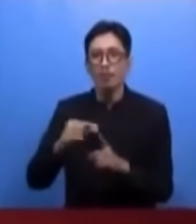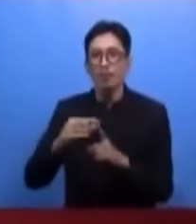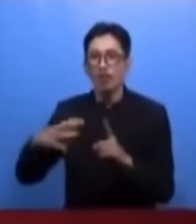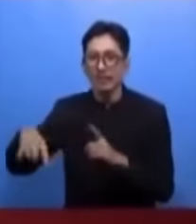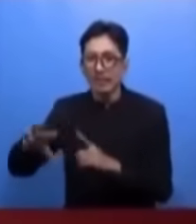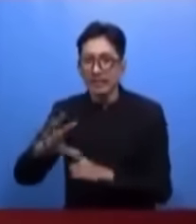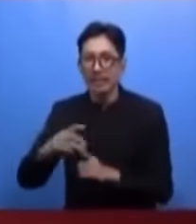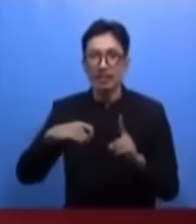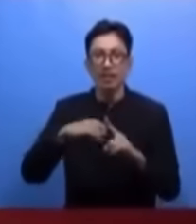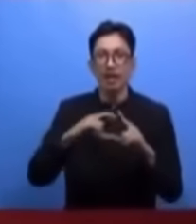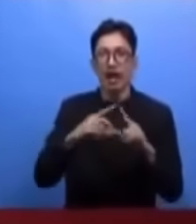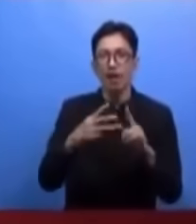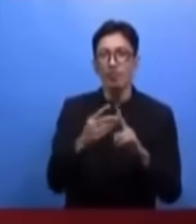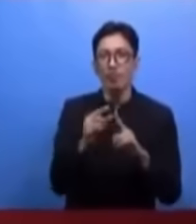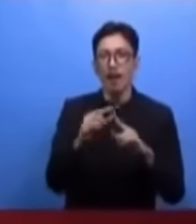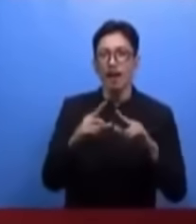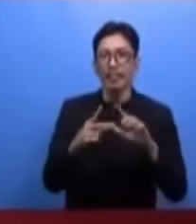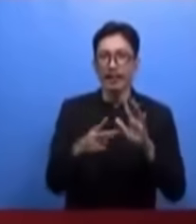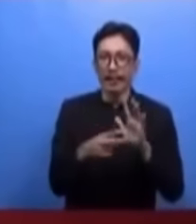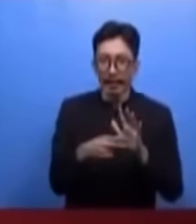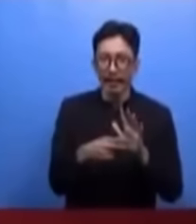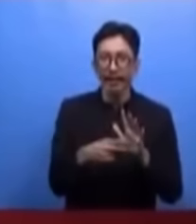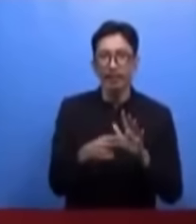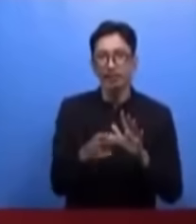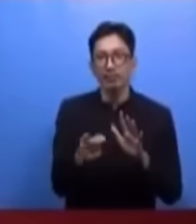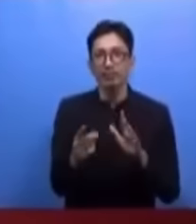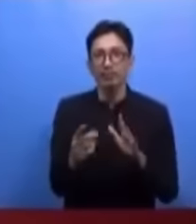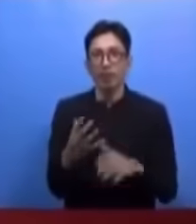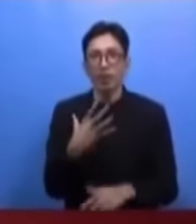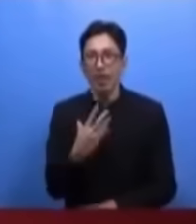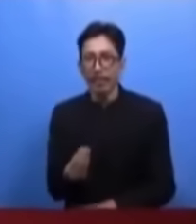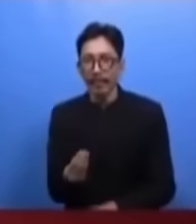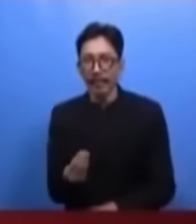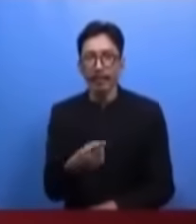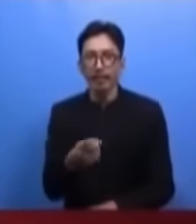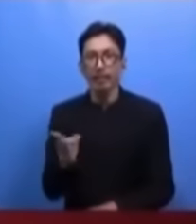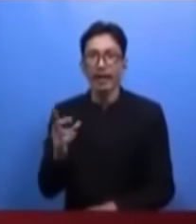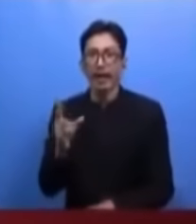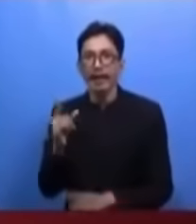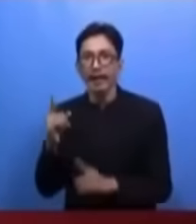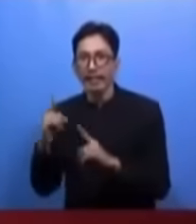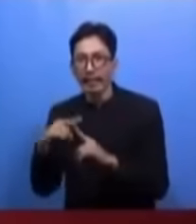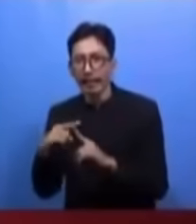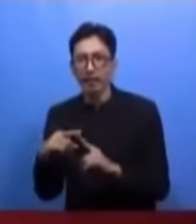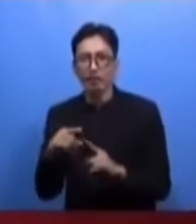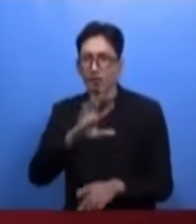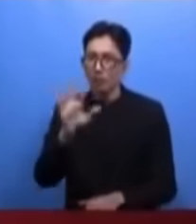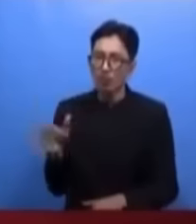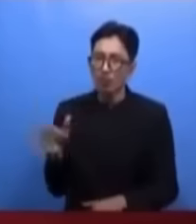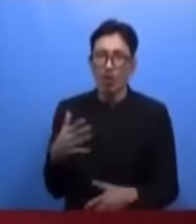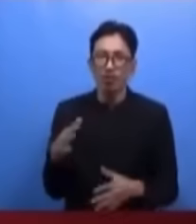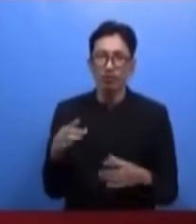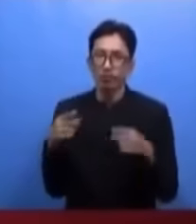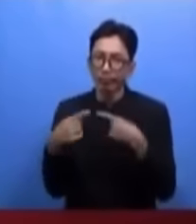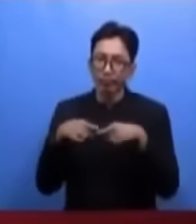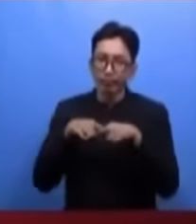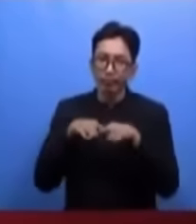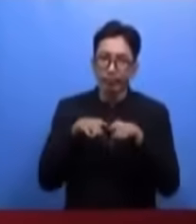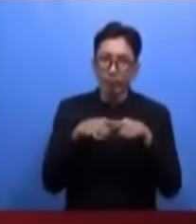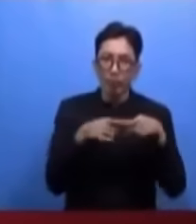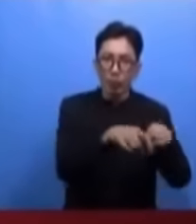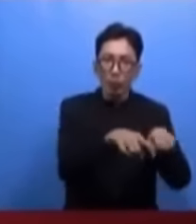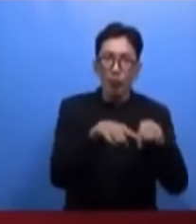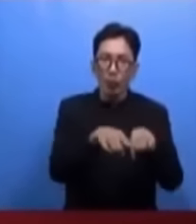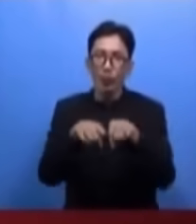oleh kecamatan, sampai ke tingkat desa, bahkan sampai ke tingkatan RT. Itu semua harus seiring sejalan. Maka